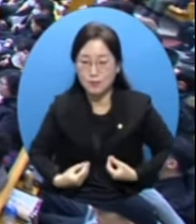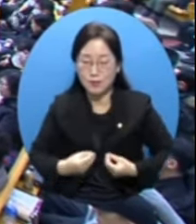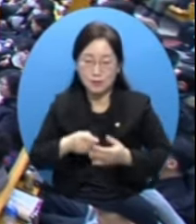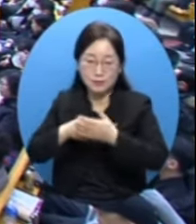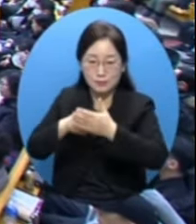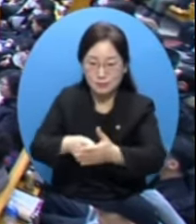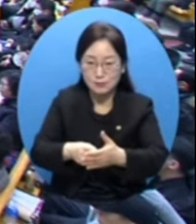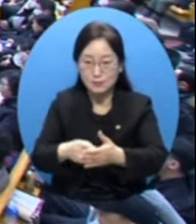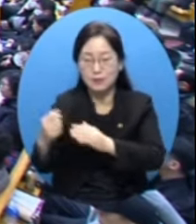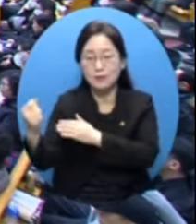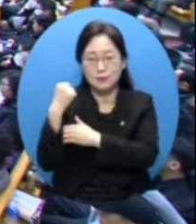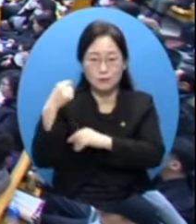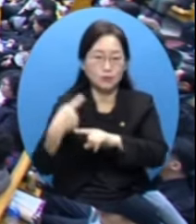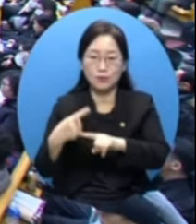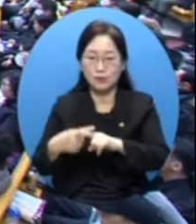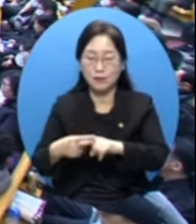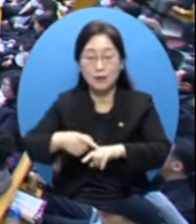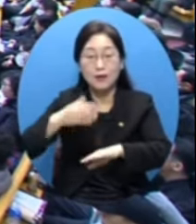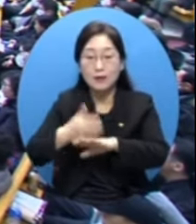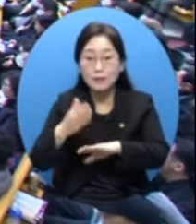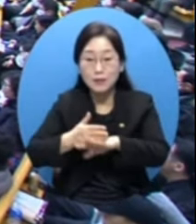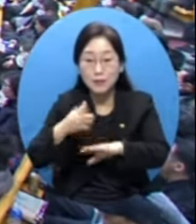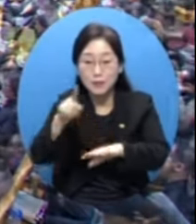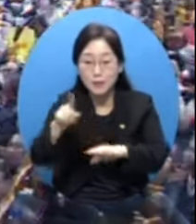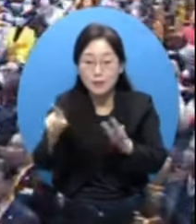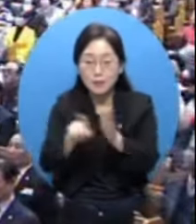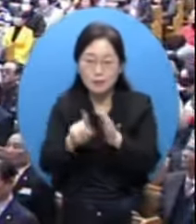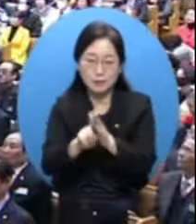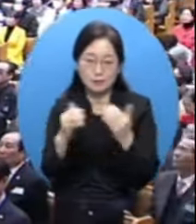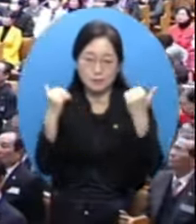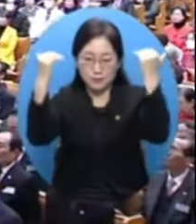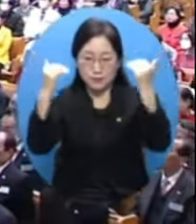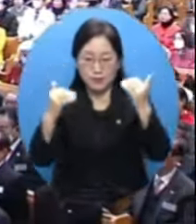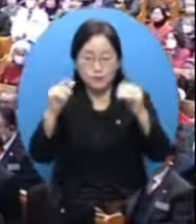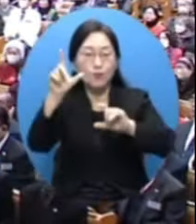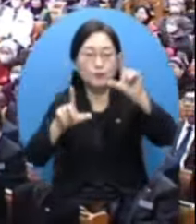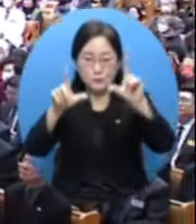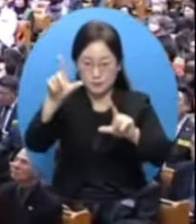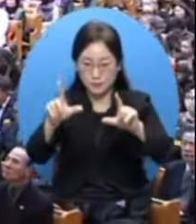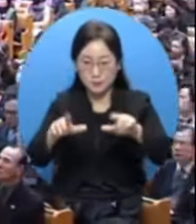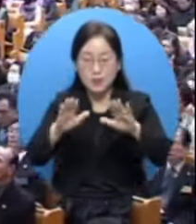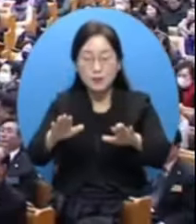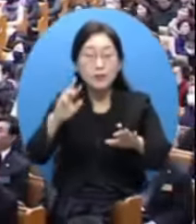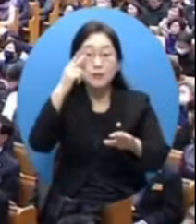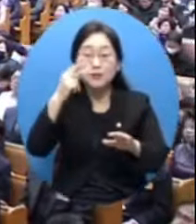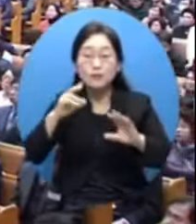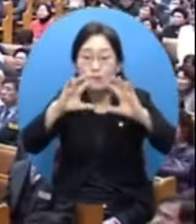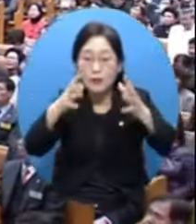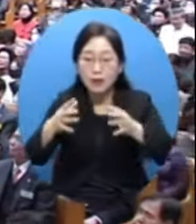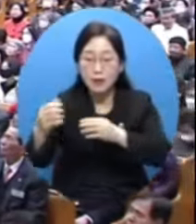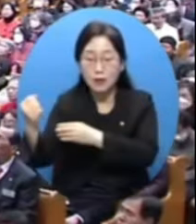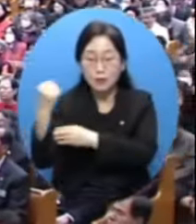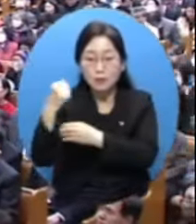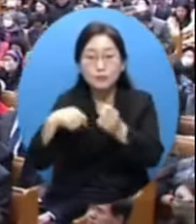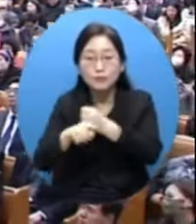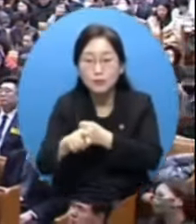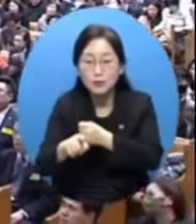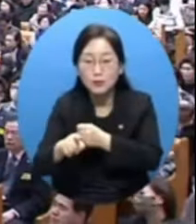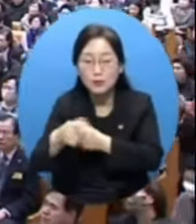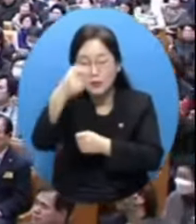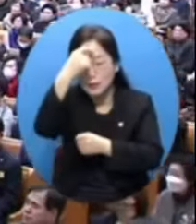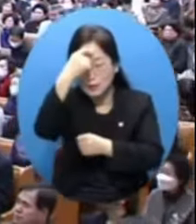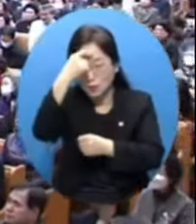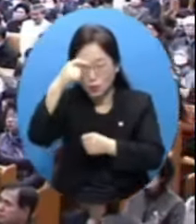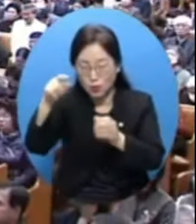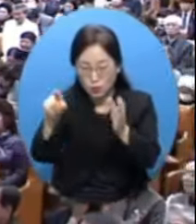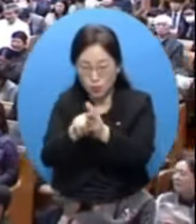능력인 것입니다. 감사는 성숙한 그리스도인의 삶의 모습인 것입니다. 오늘날 미국이 이렇게 부흥하게 된 것은 기독교 정신으로